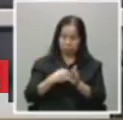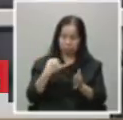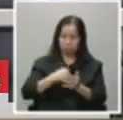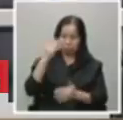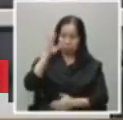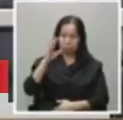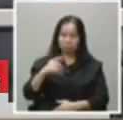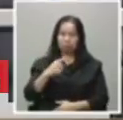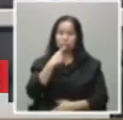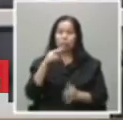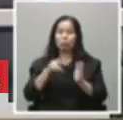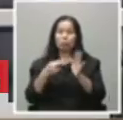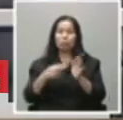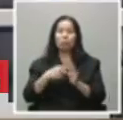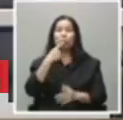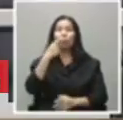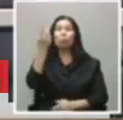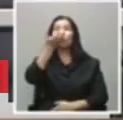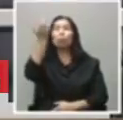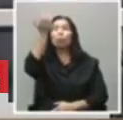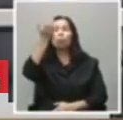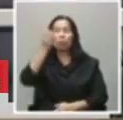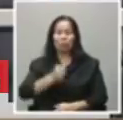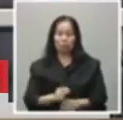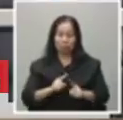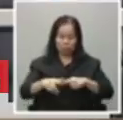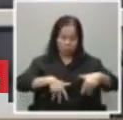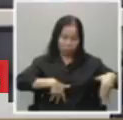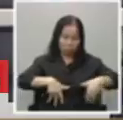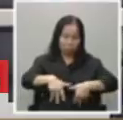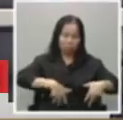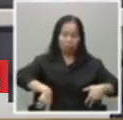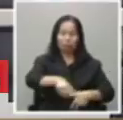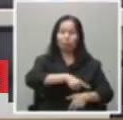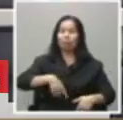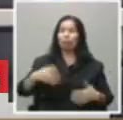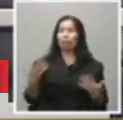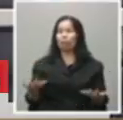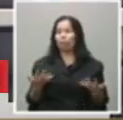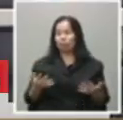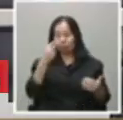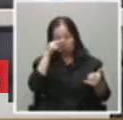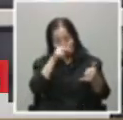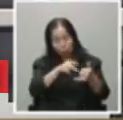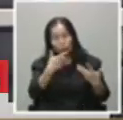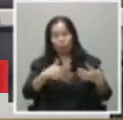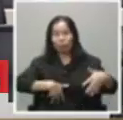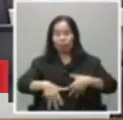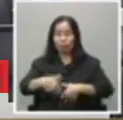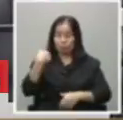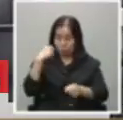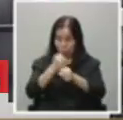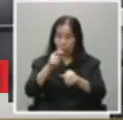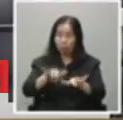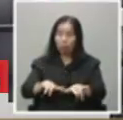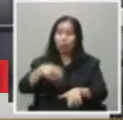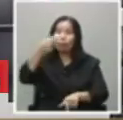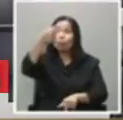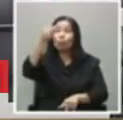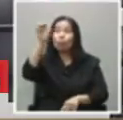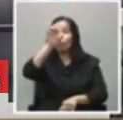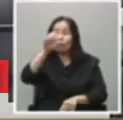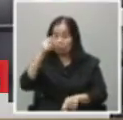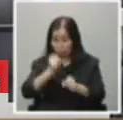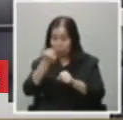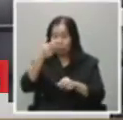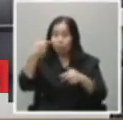วสูงวัยท่านก็พูดของท่านได้แต่ชาวบ้านล่ะครับท่านลองคีย์เข้าไปดิครับใน Google เหมือนที่ท่านนายกเคยแนะนำนะฮะ